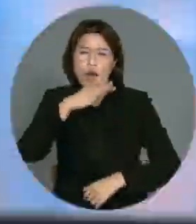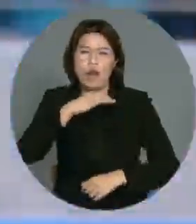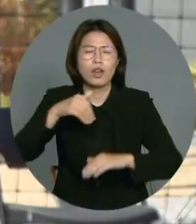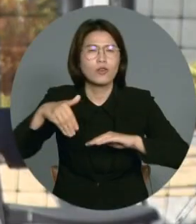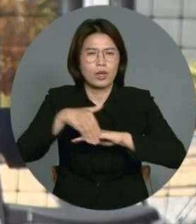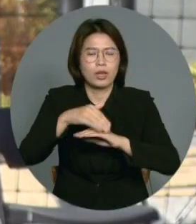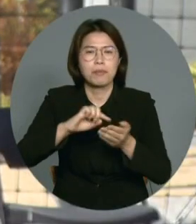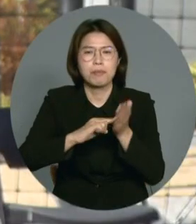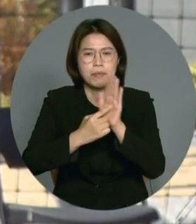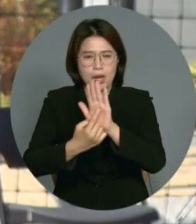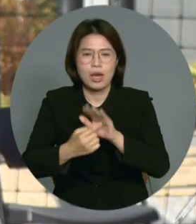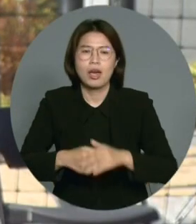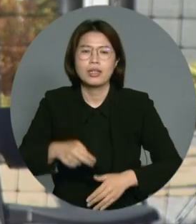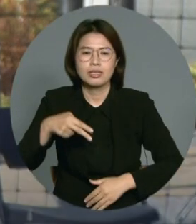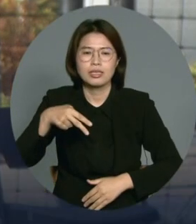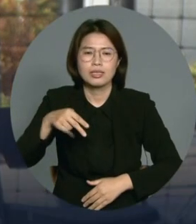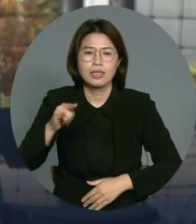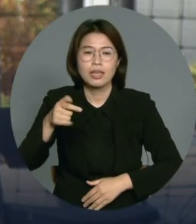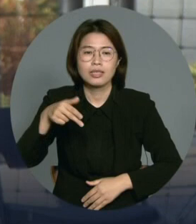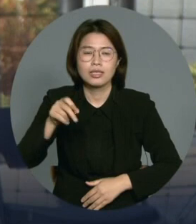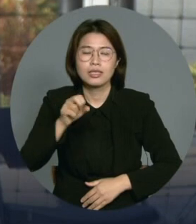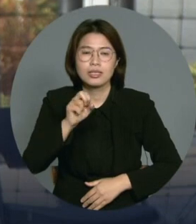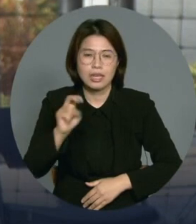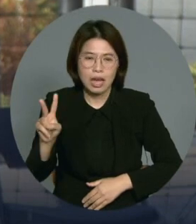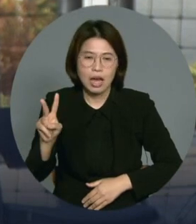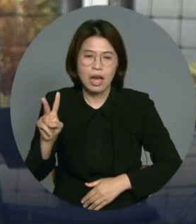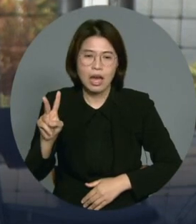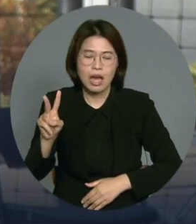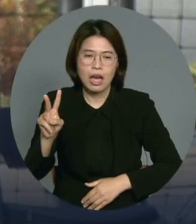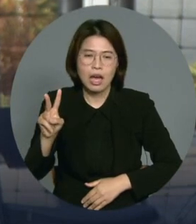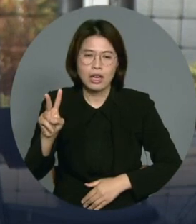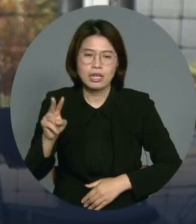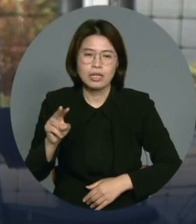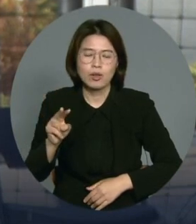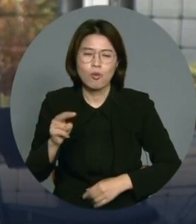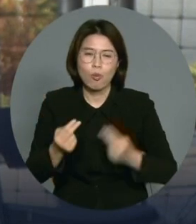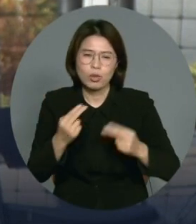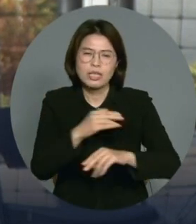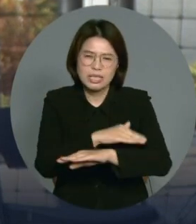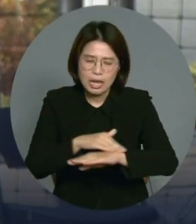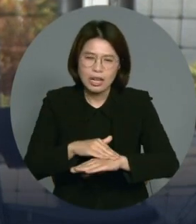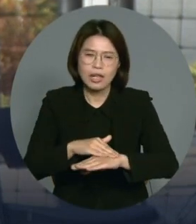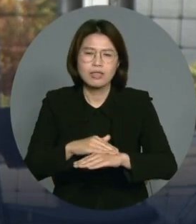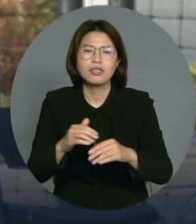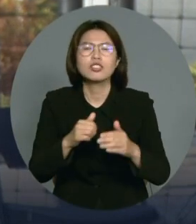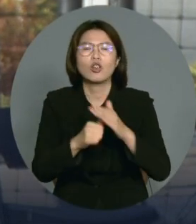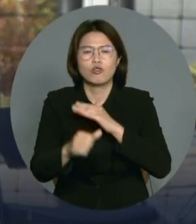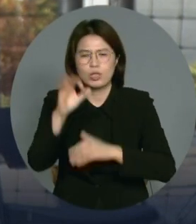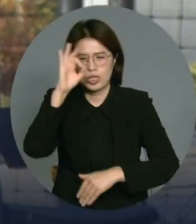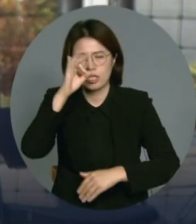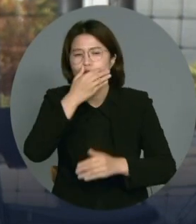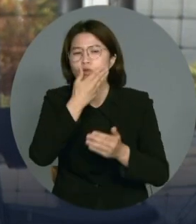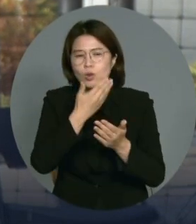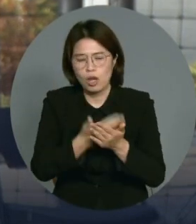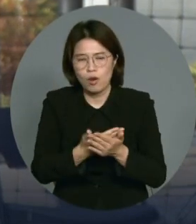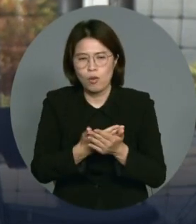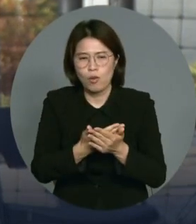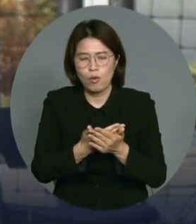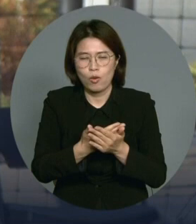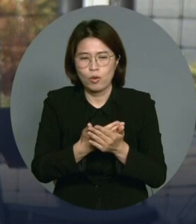밝혔습니다. 세징야를 능가할 수 있는 용병을 빨리 찾는 게 중요할 것 같고요. 저희 팀은